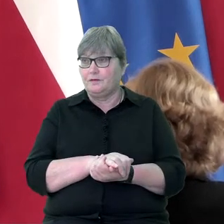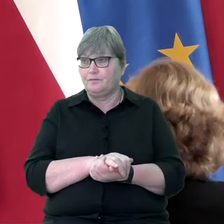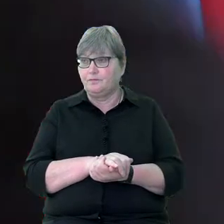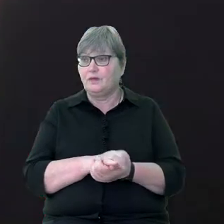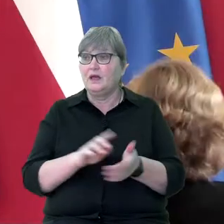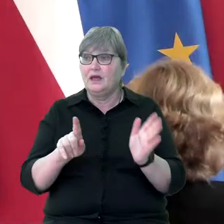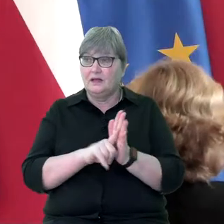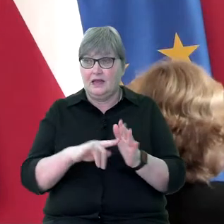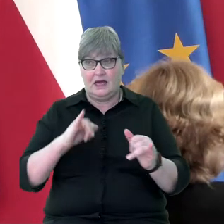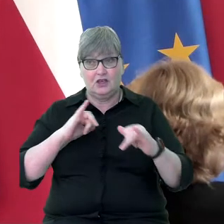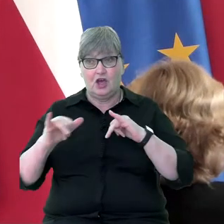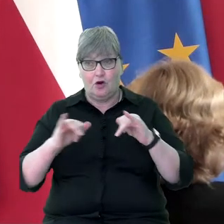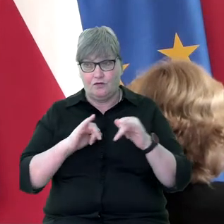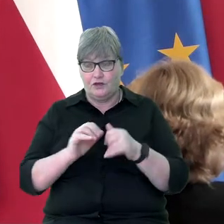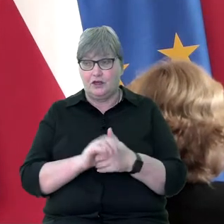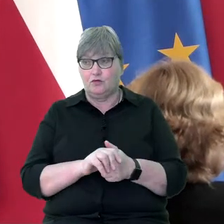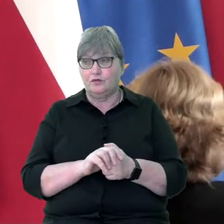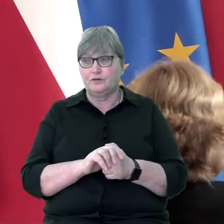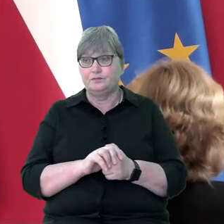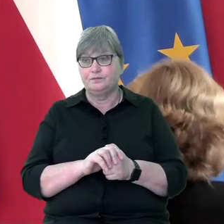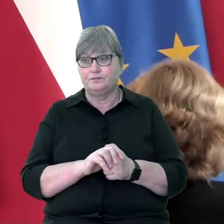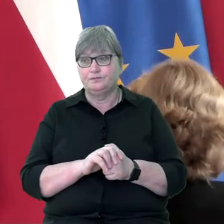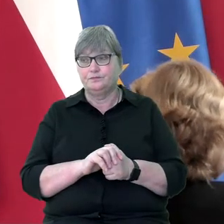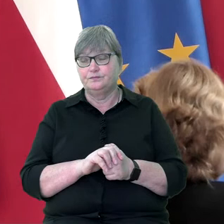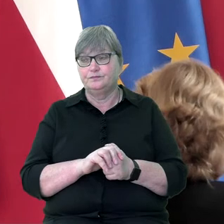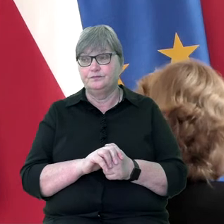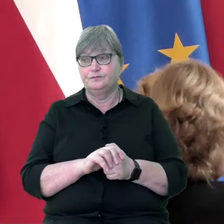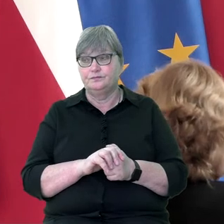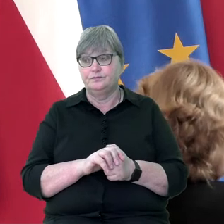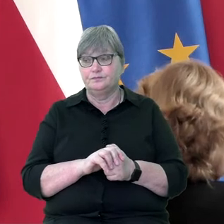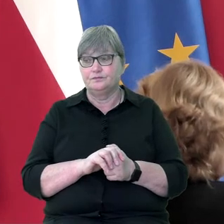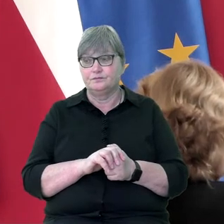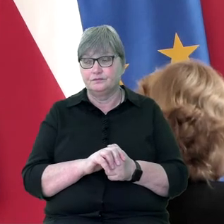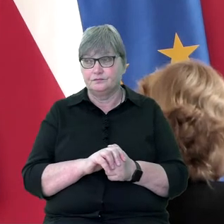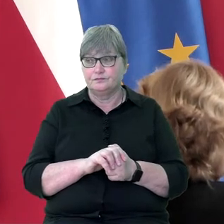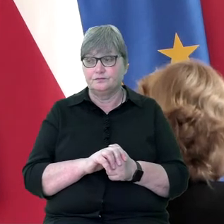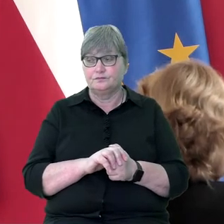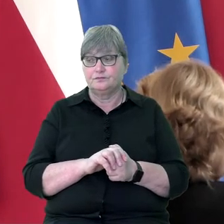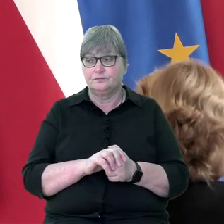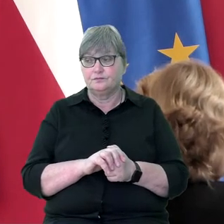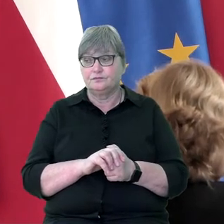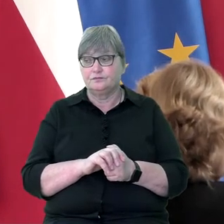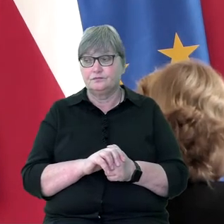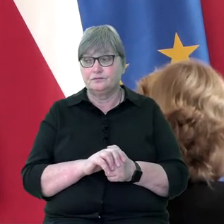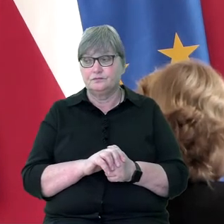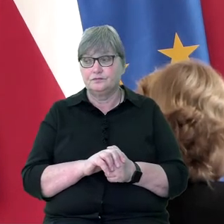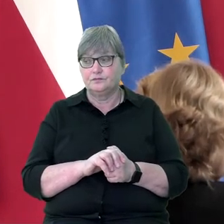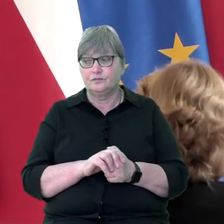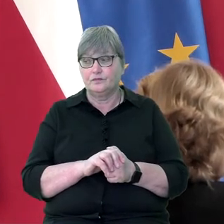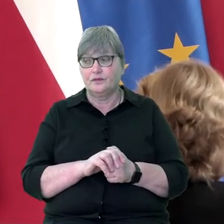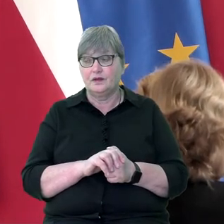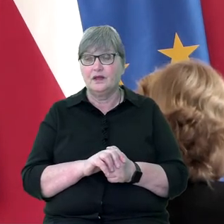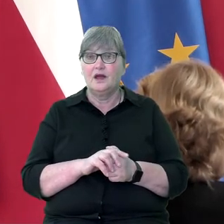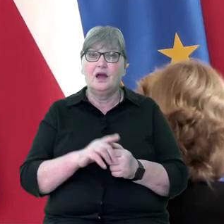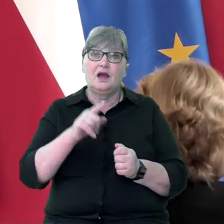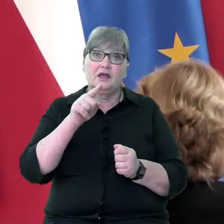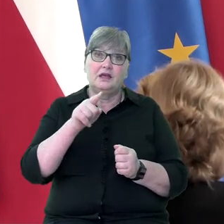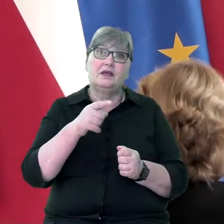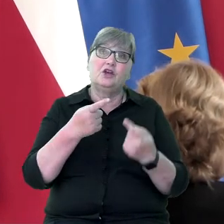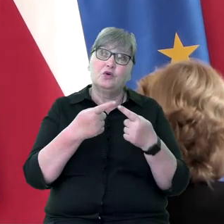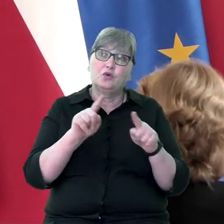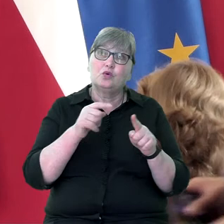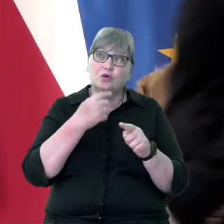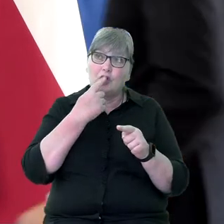funkcjonariuszy niepobierających dodatku funkcyjnego, a pełniących służbę szczególnego rodzaju. I może tutaj kilka słów na